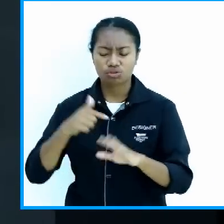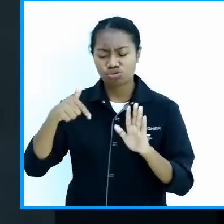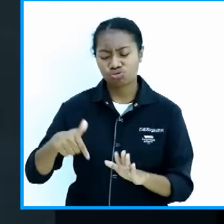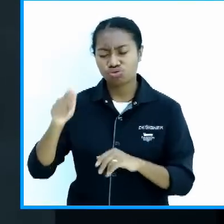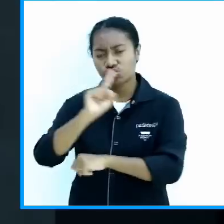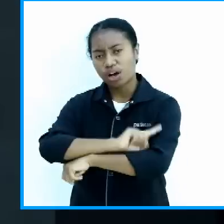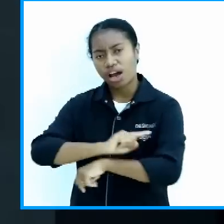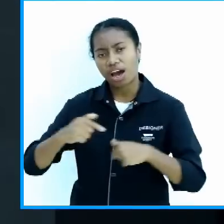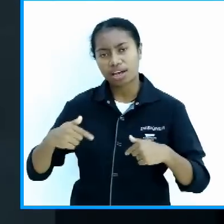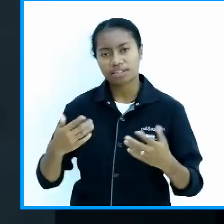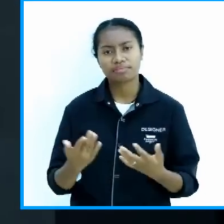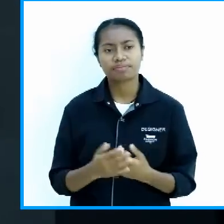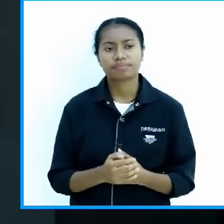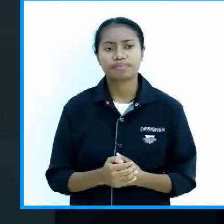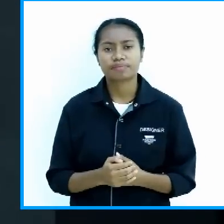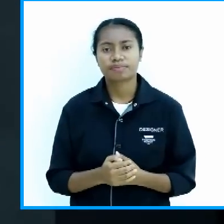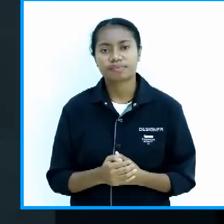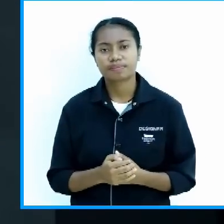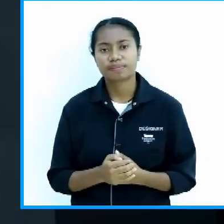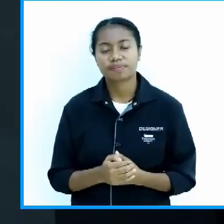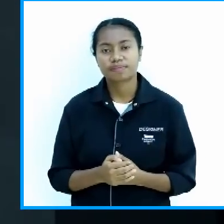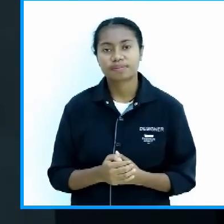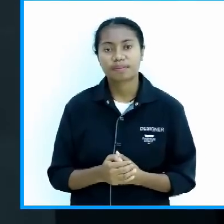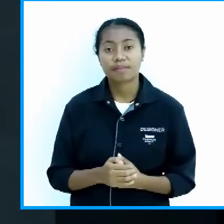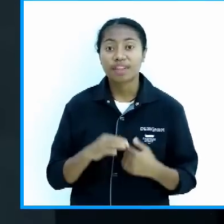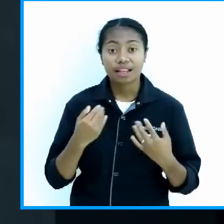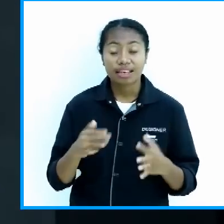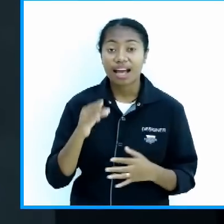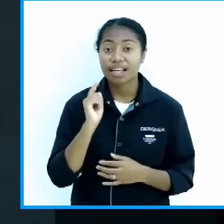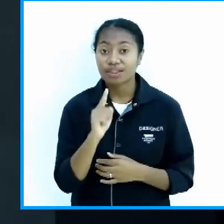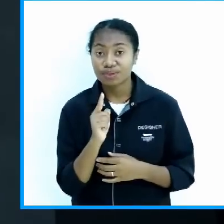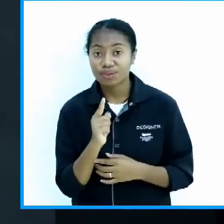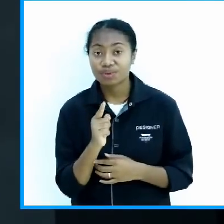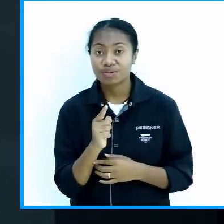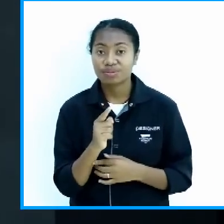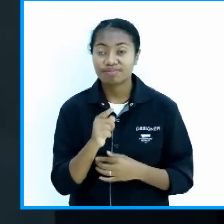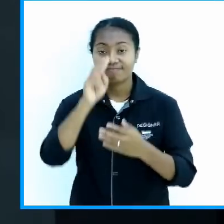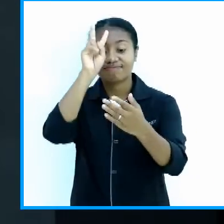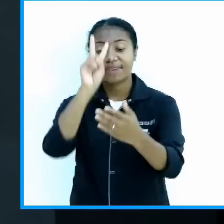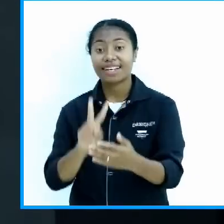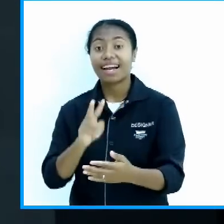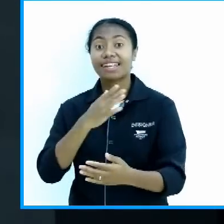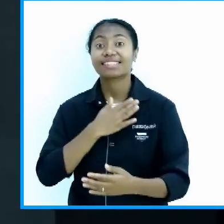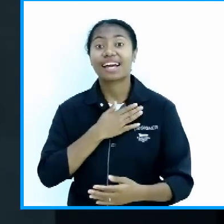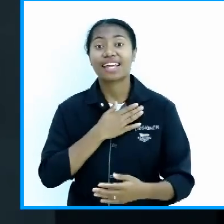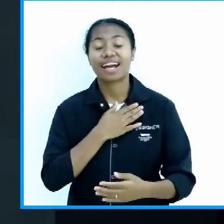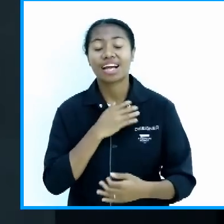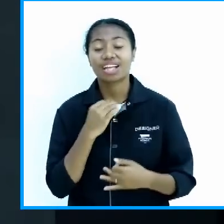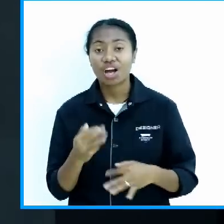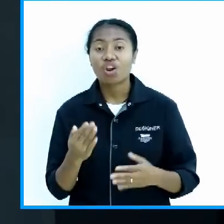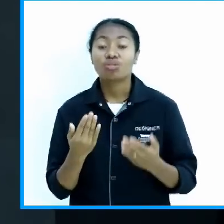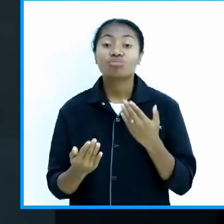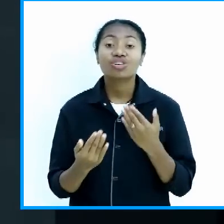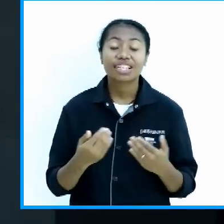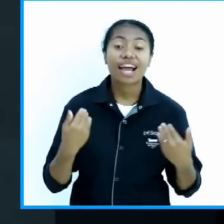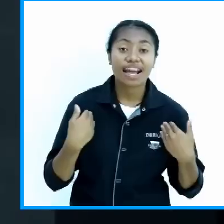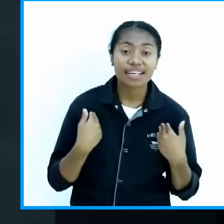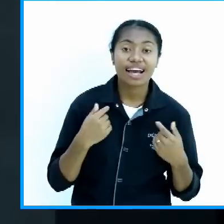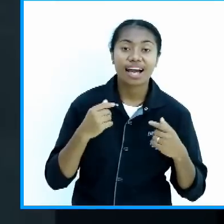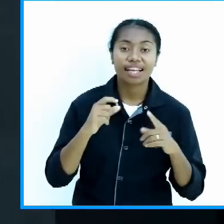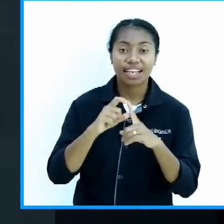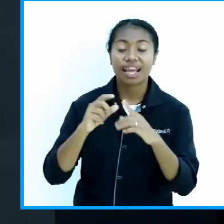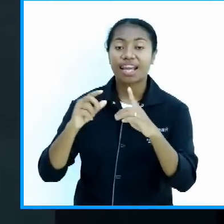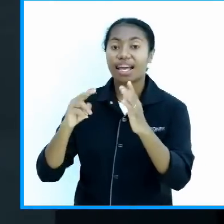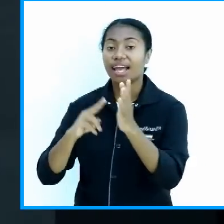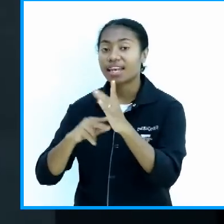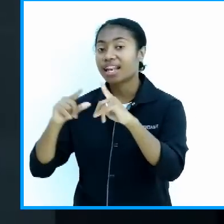ada, dan kita tahu tidak mungkin ada ya. Nah, itu pandangan saya mengenai apakah mungkin ada DNA antikris nyasar